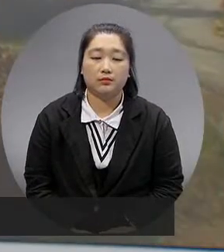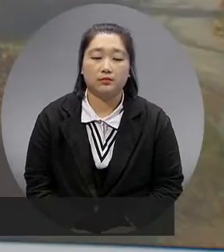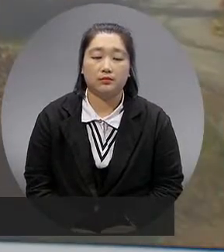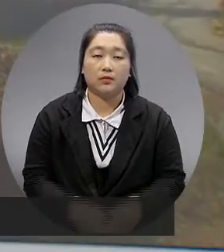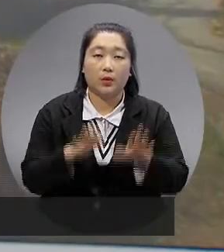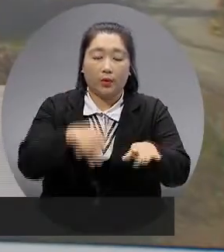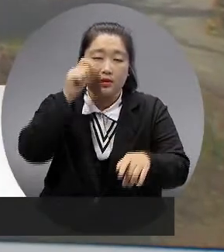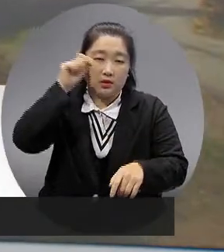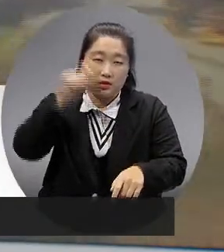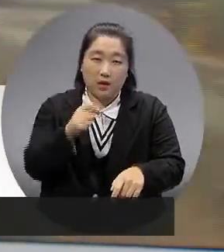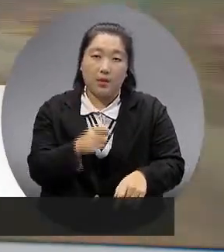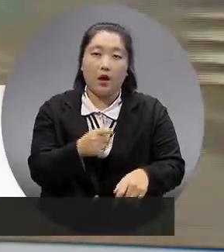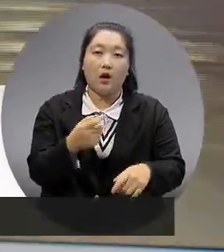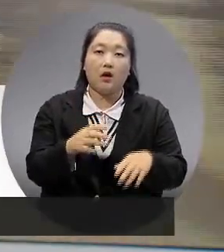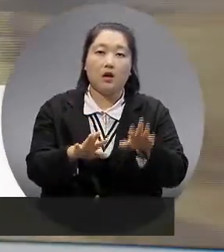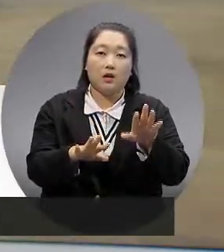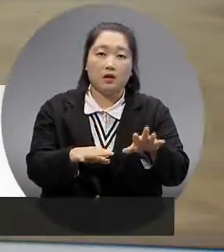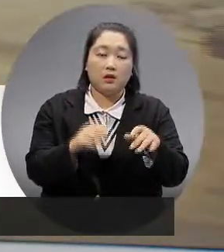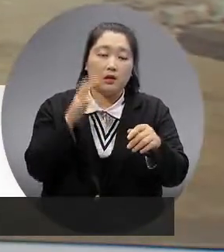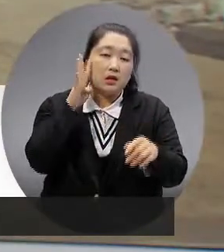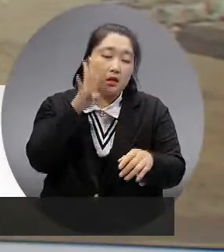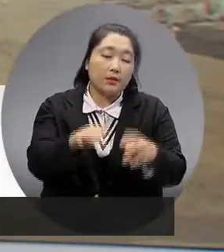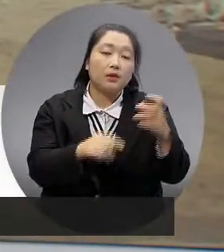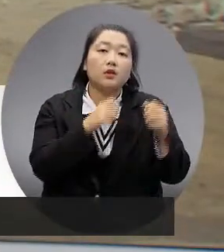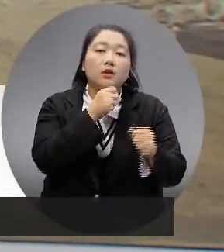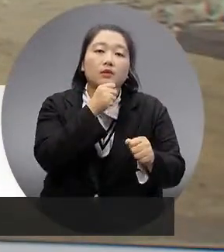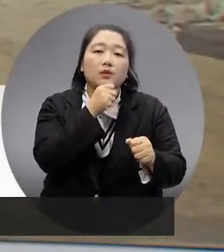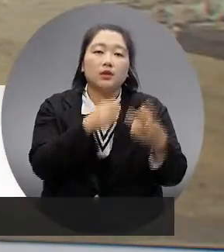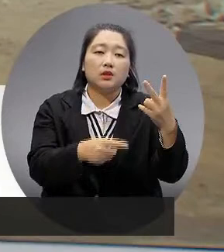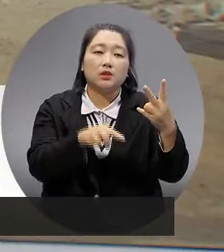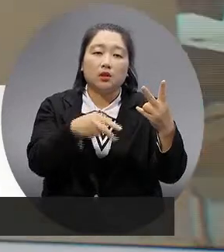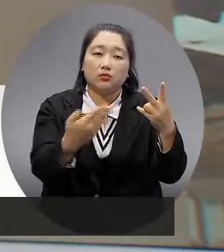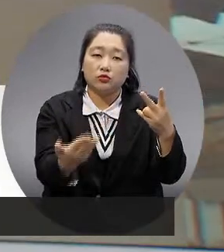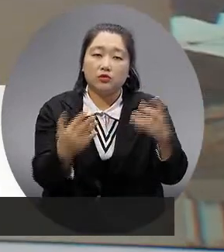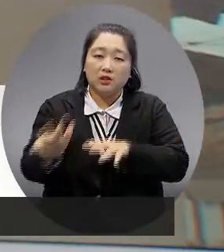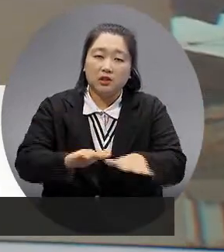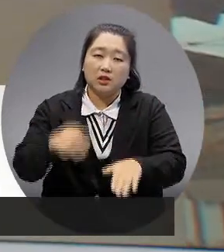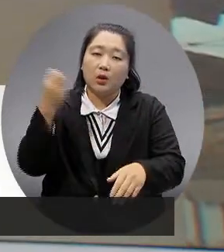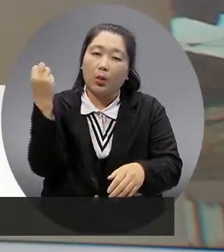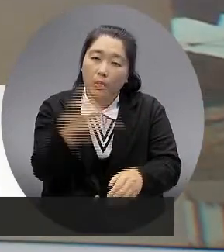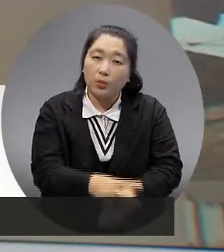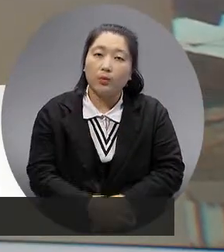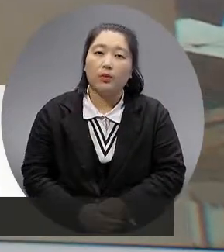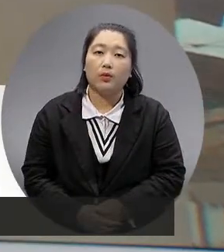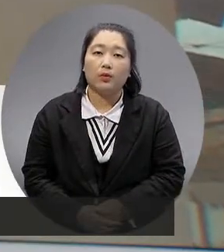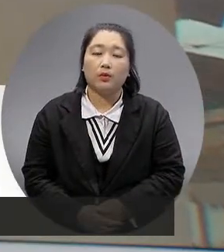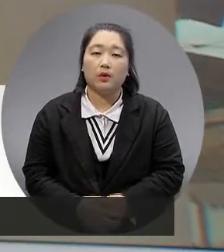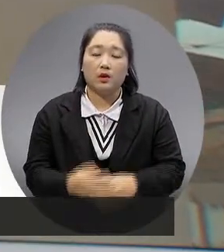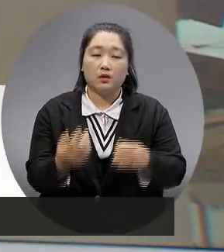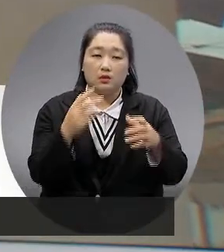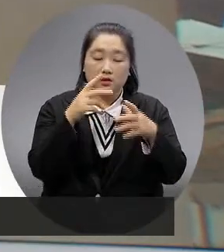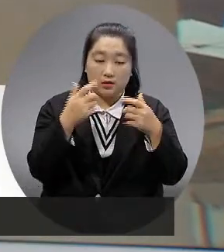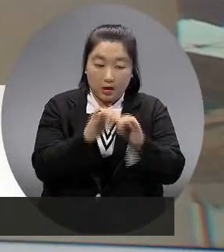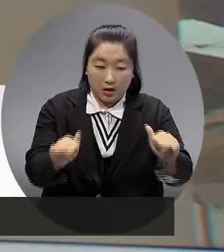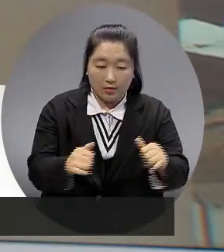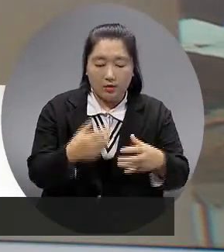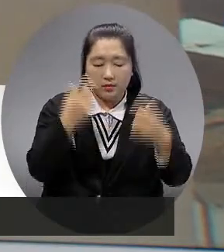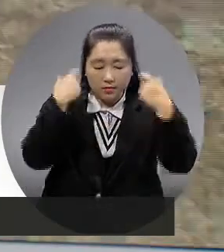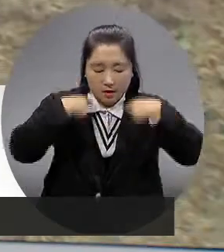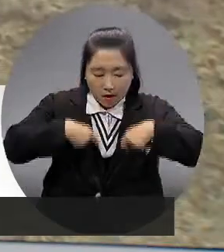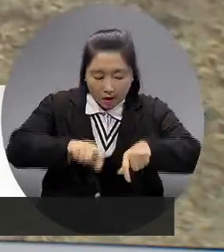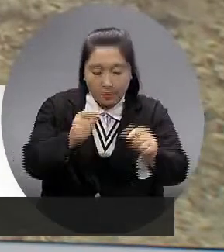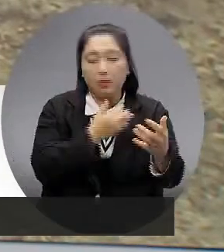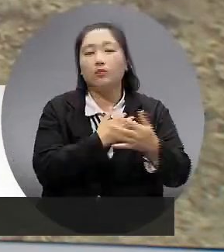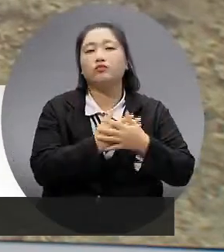오늘 새벽 괴산에서 사흘 만에 규모 2.9의 지진이 또다시 발생했습니다. 주민들은 밤새 불안에